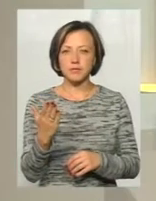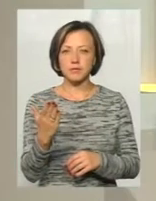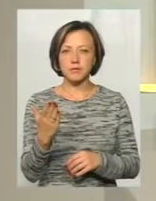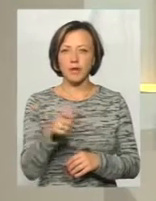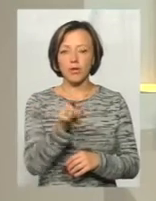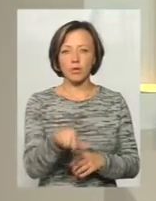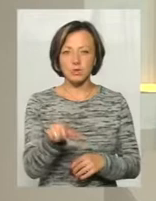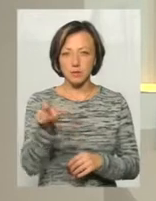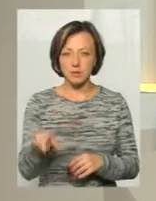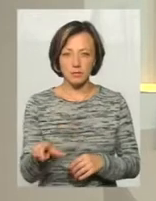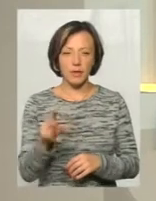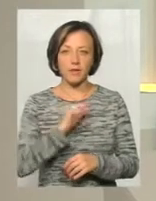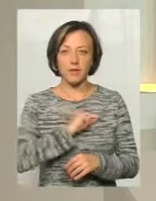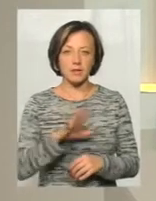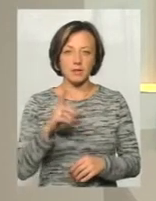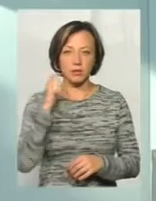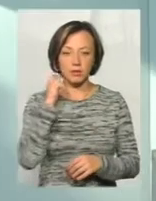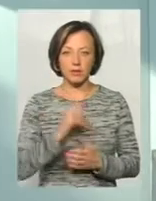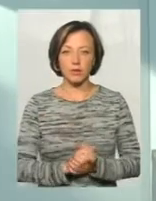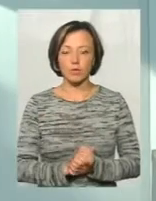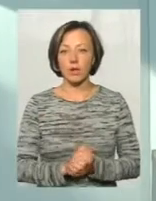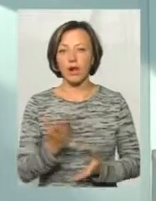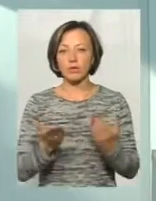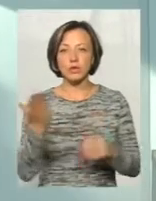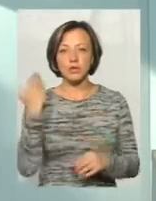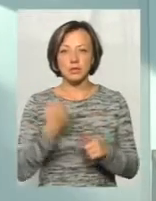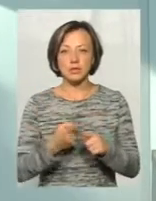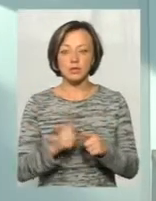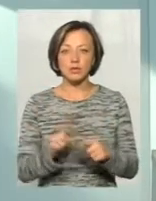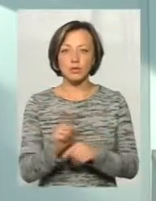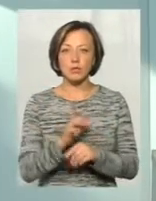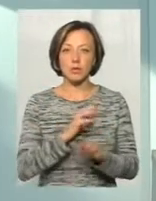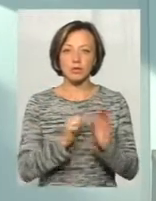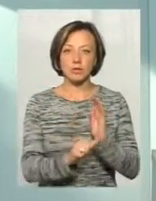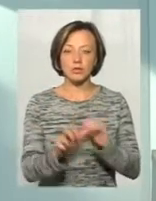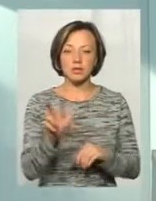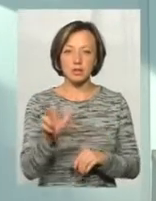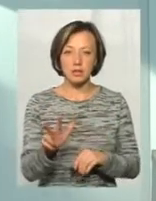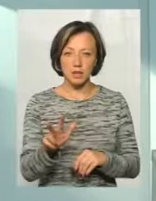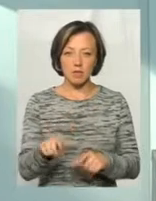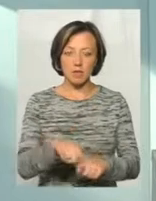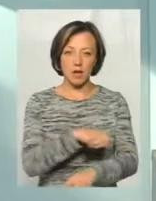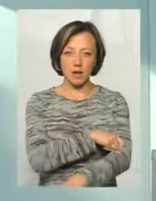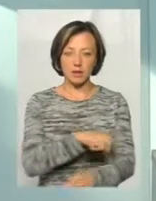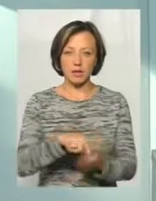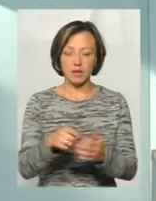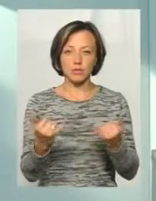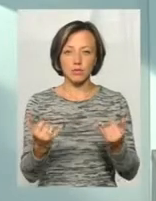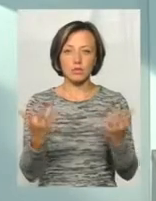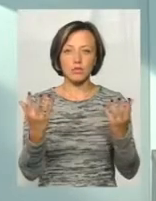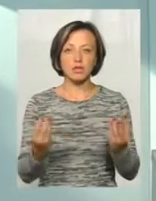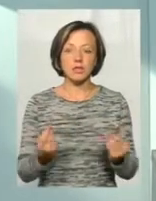з двох осіб, непрацездатного віку. Якщо раніше ця норма становила 63 квадратних метри, то на сьогоднішній